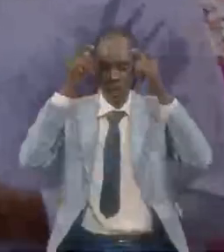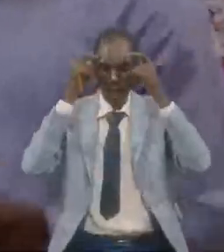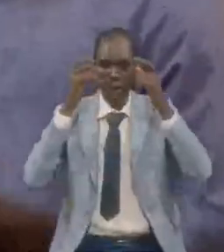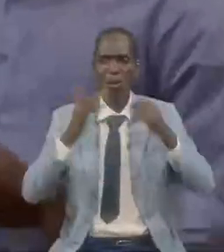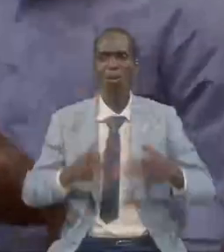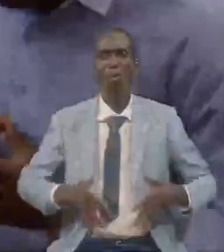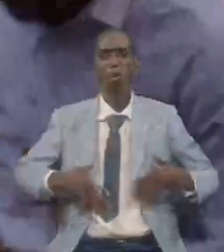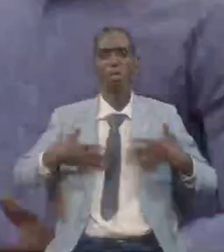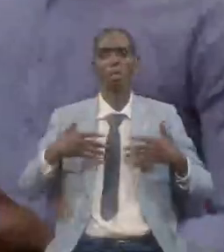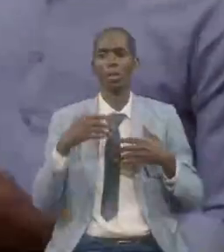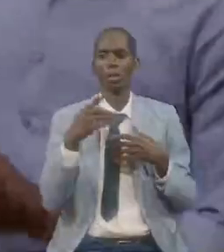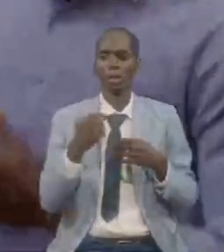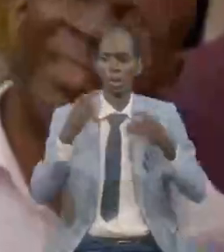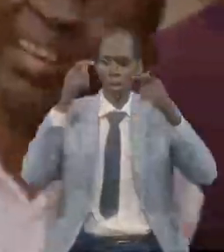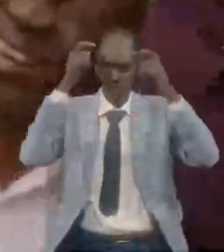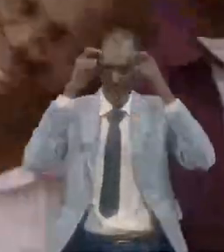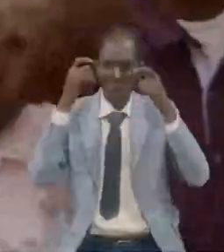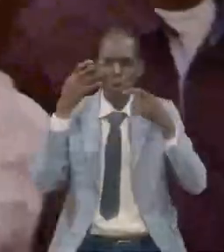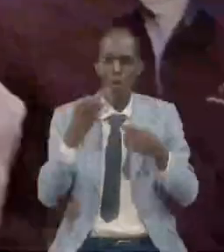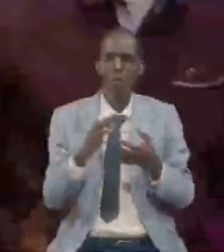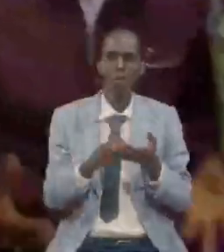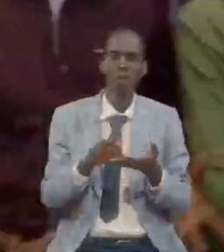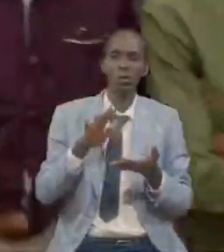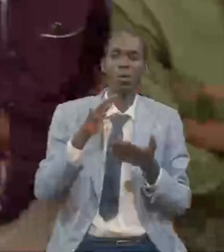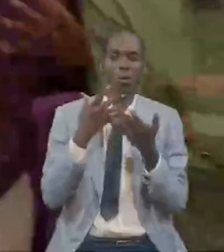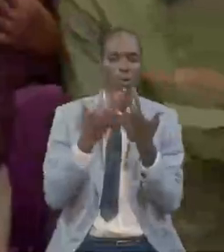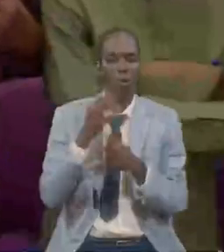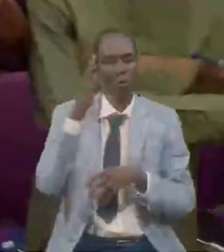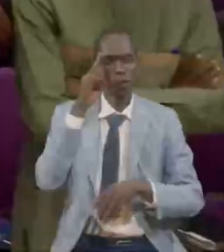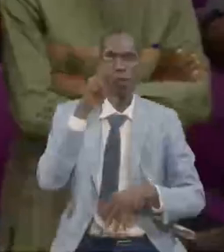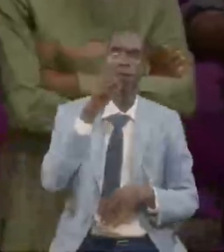vie, la couronne de la gloire vous attend.